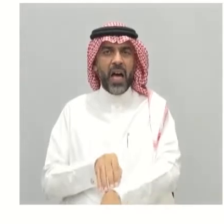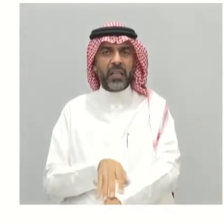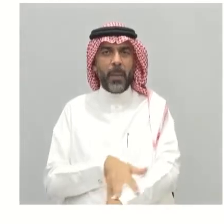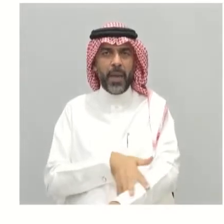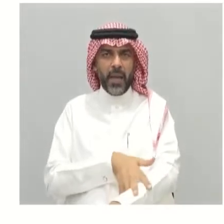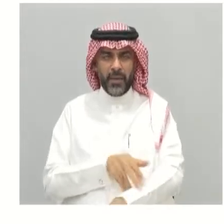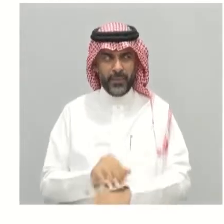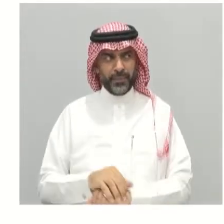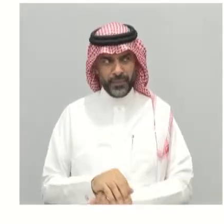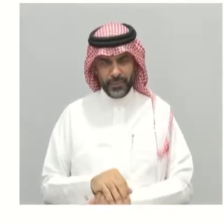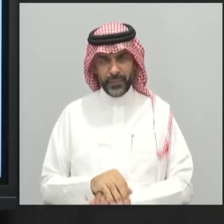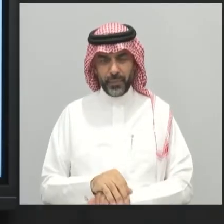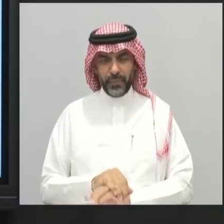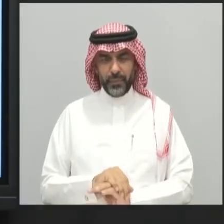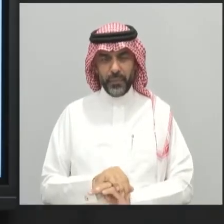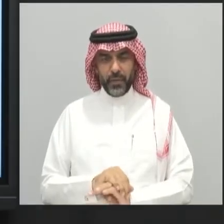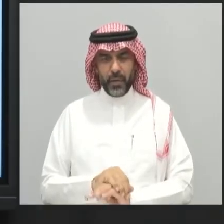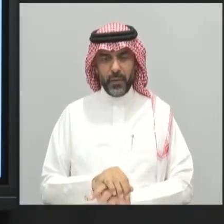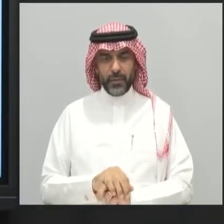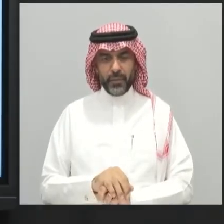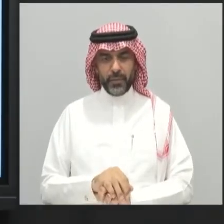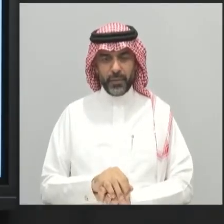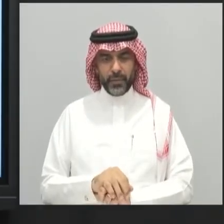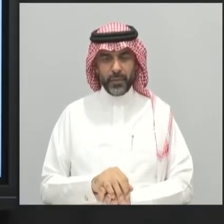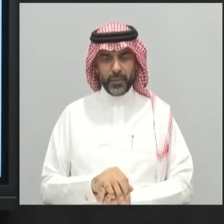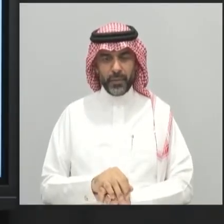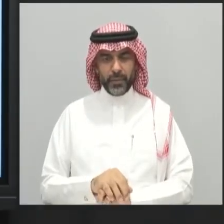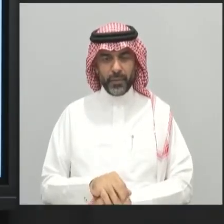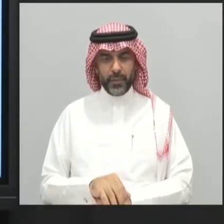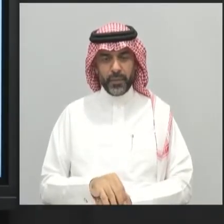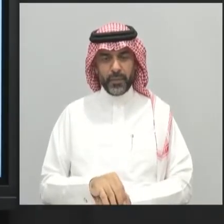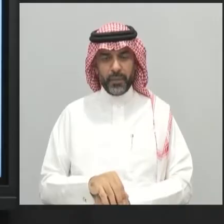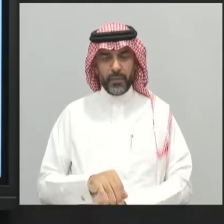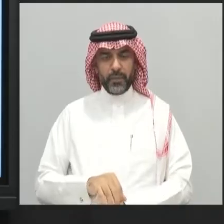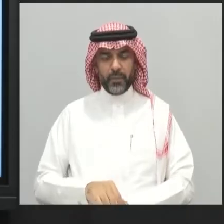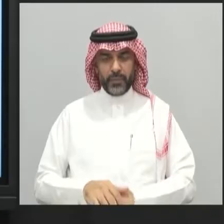ليس فقط الحيوانات او الكائنات الحيه التي تعيش في البحار